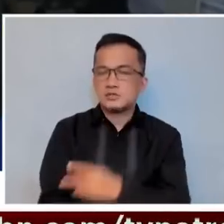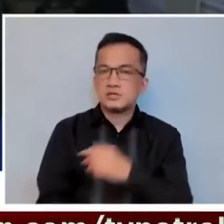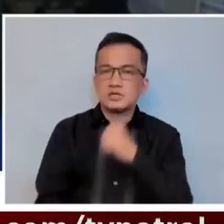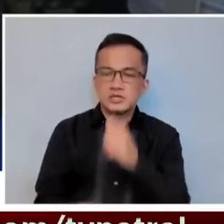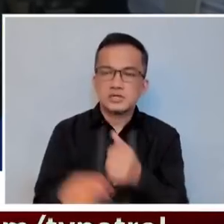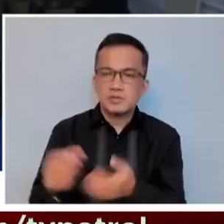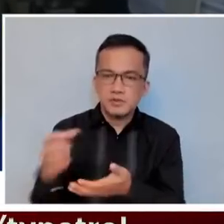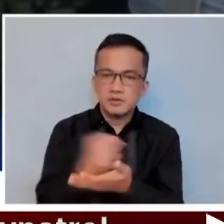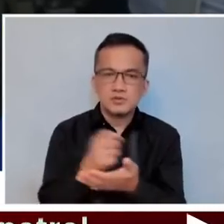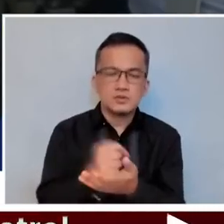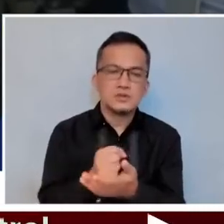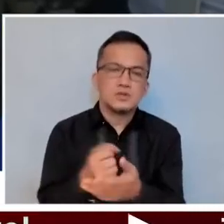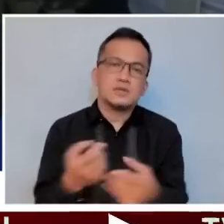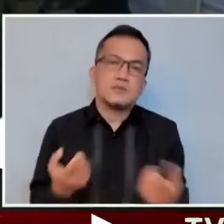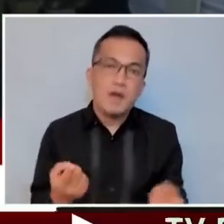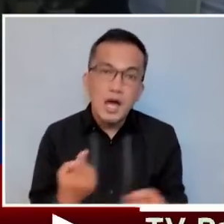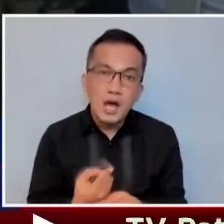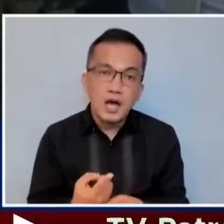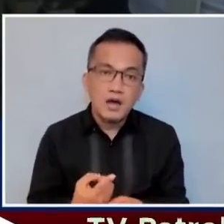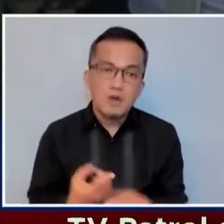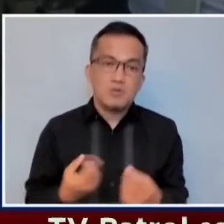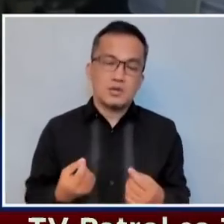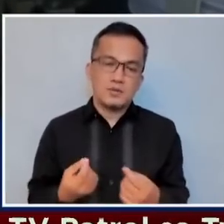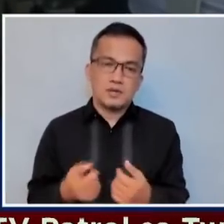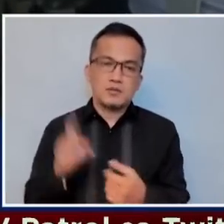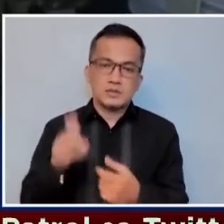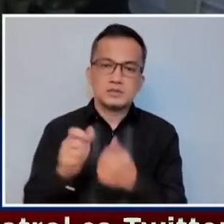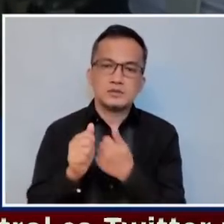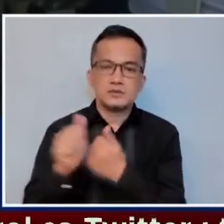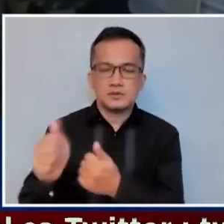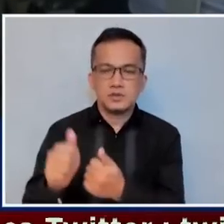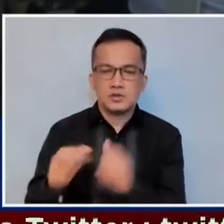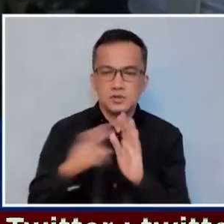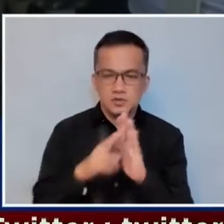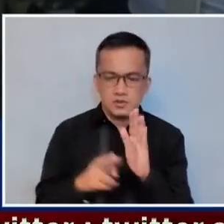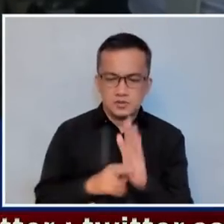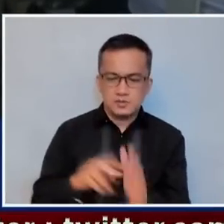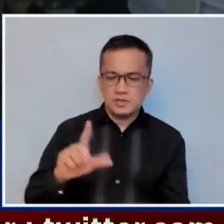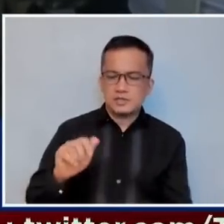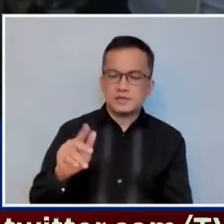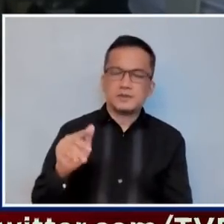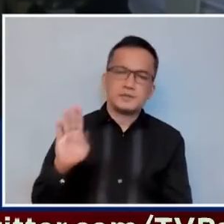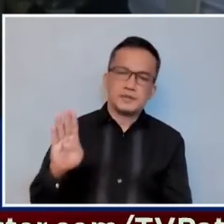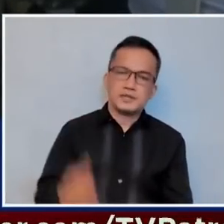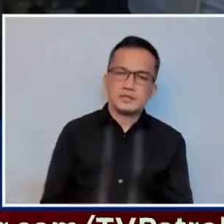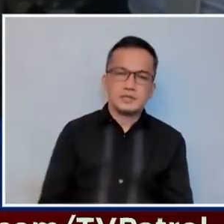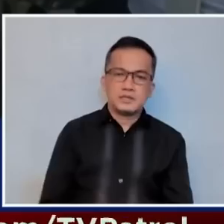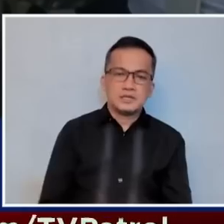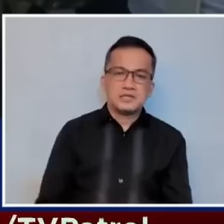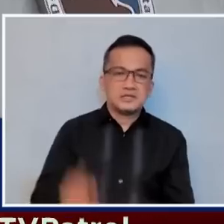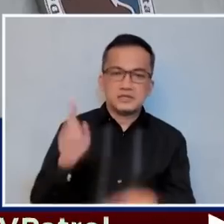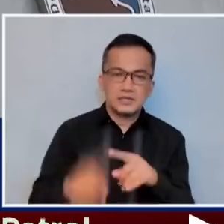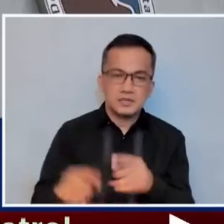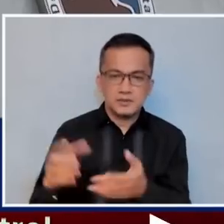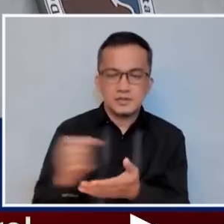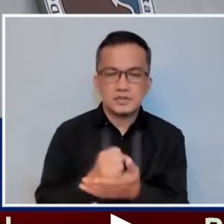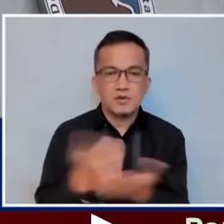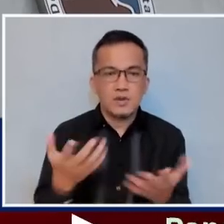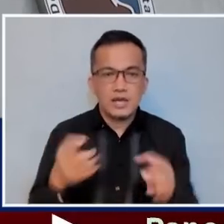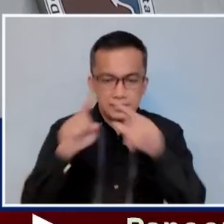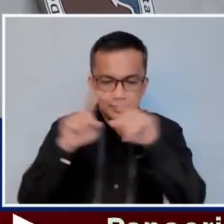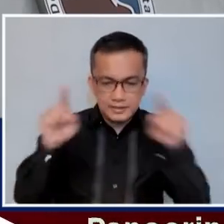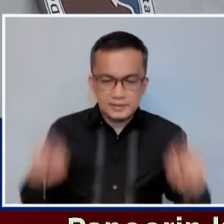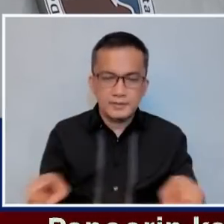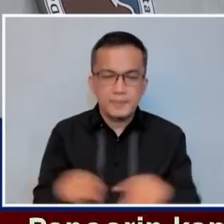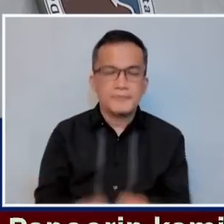Pero wala tayong magawa. Yun talaga ang ano, sundin natin ang rule ng LTFRB. Hindi ka makasingil pag wala kang tarifa. Kaya